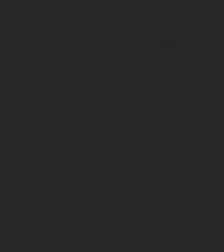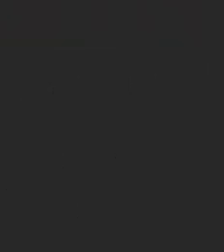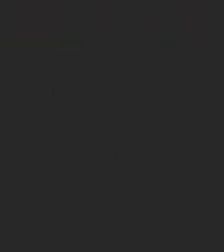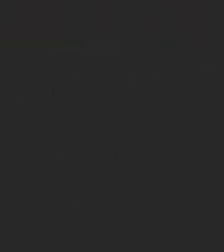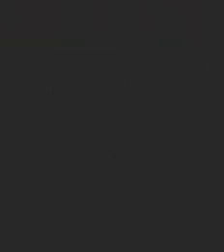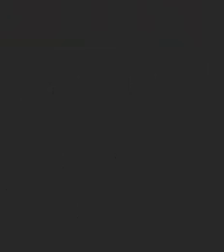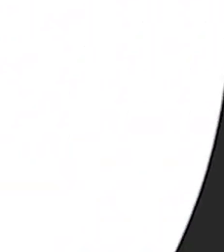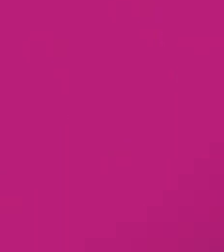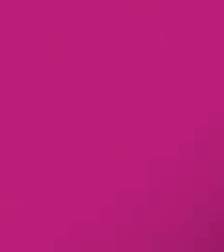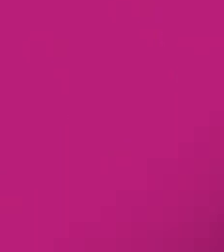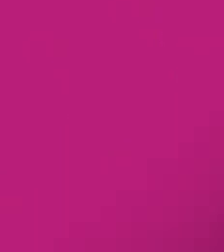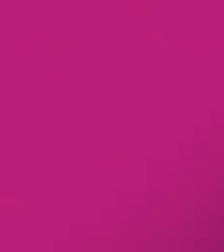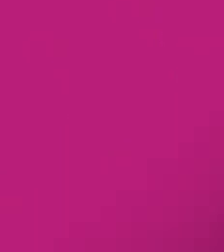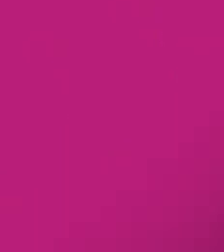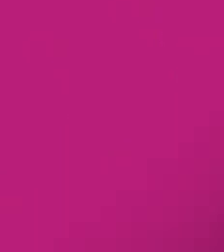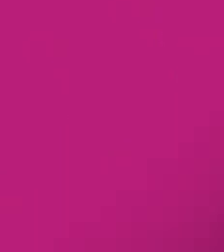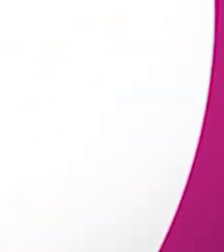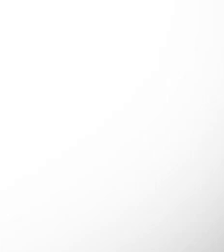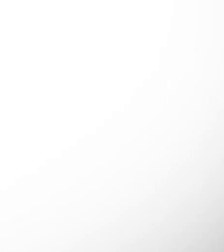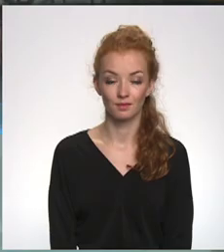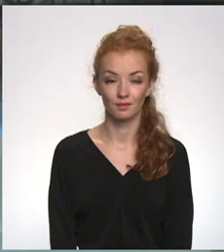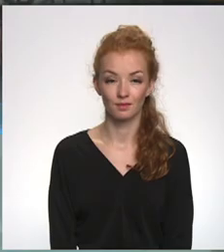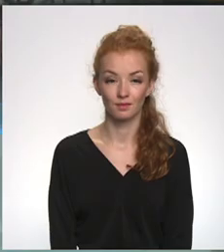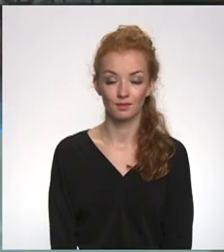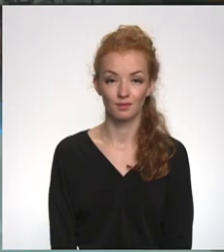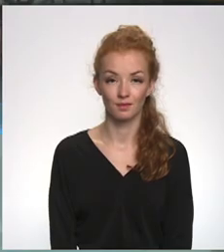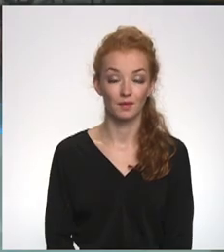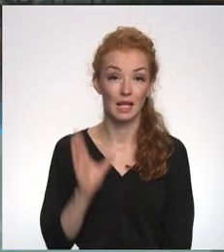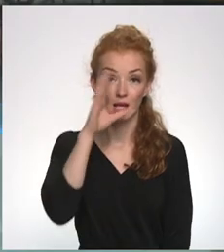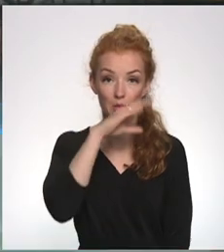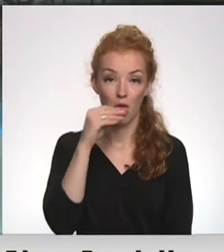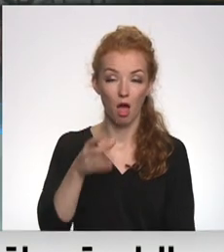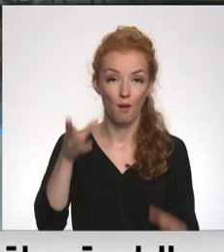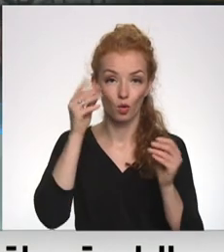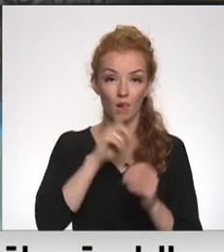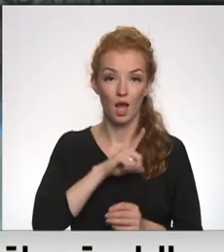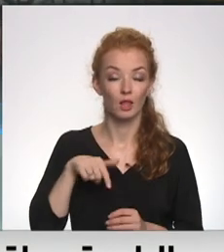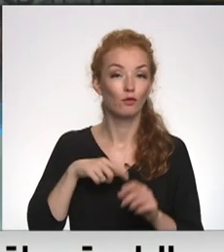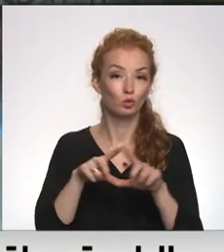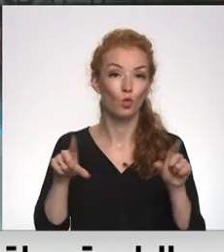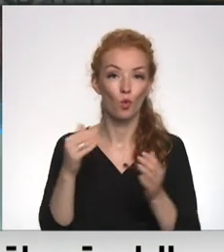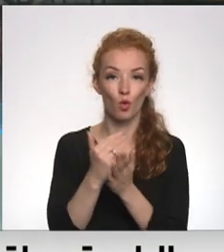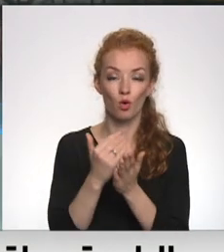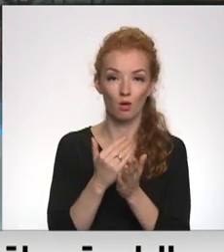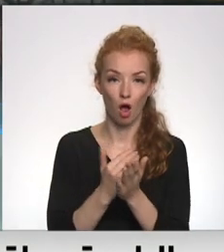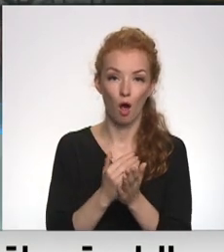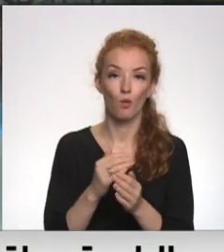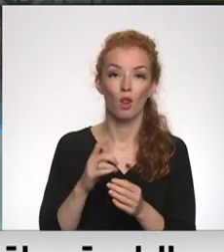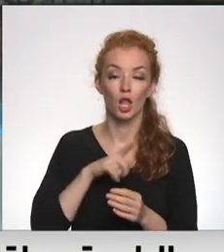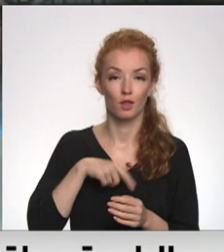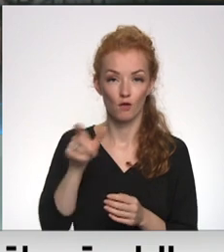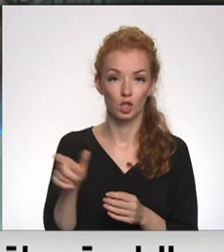Re! Viss ēters ir te! Iespēja apgūt Latvijas skolu programmu diasporas